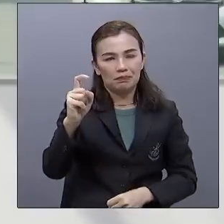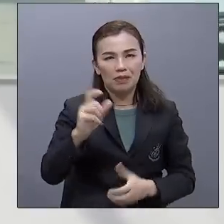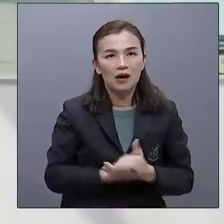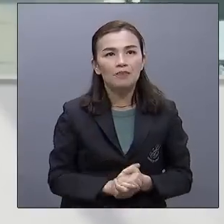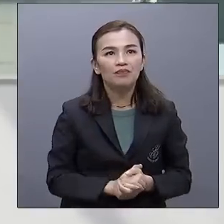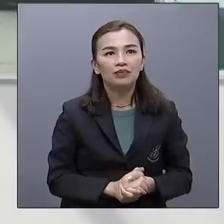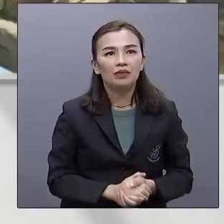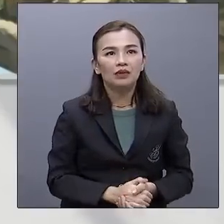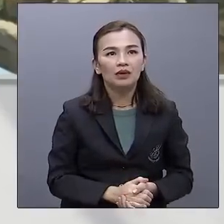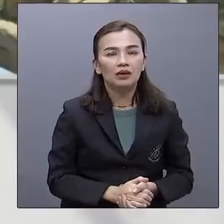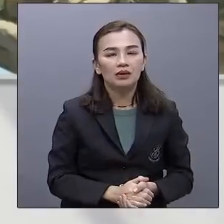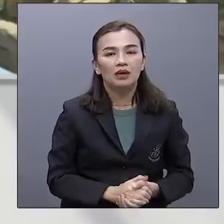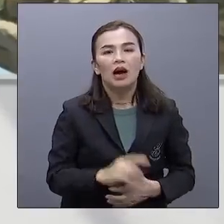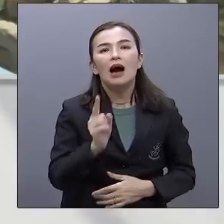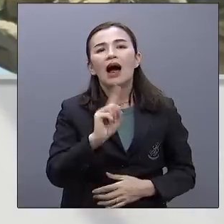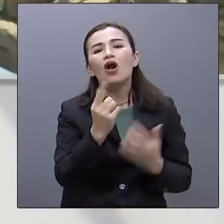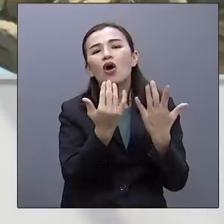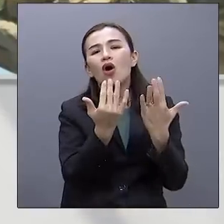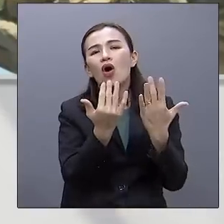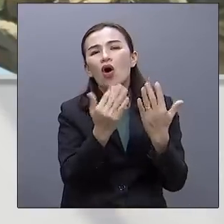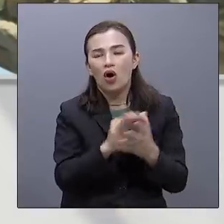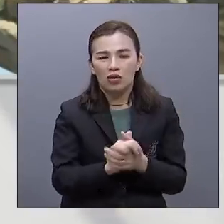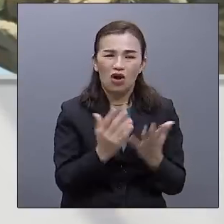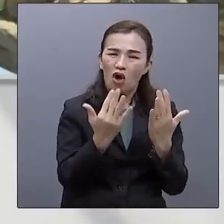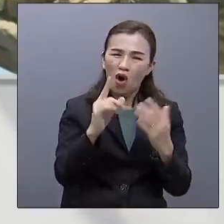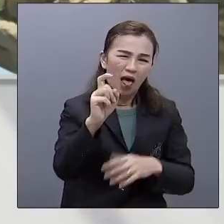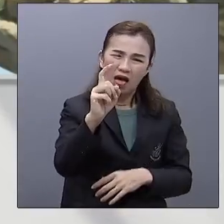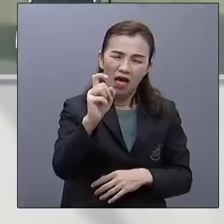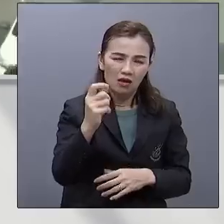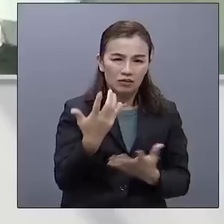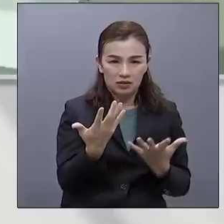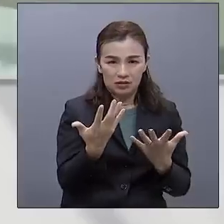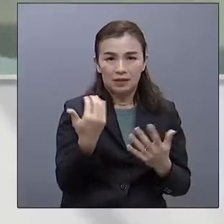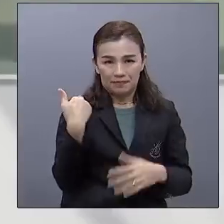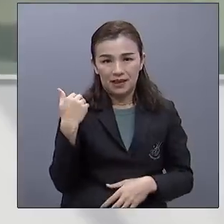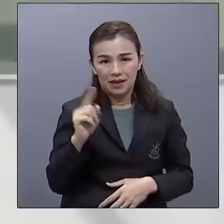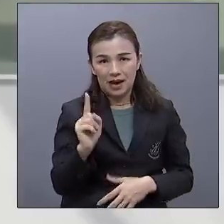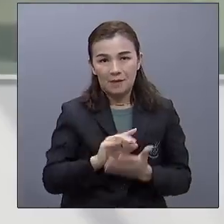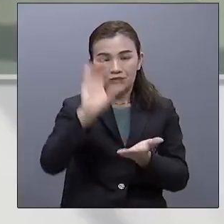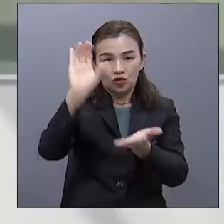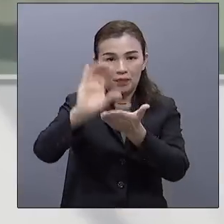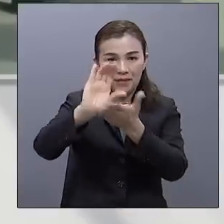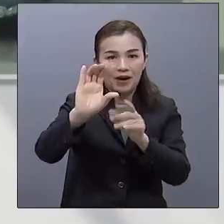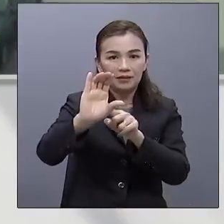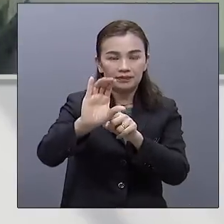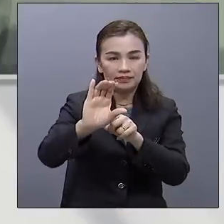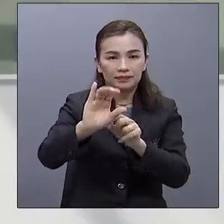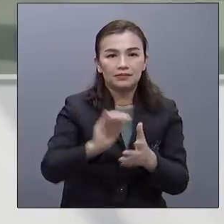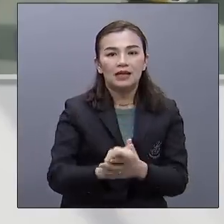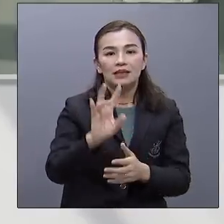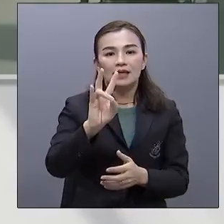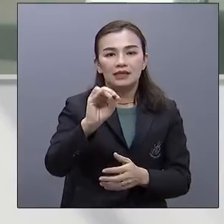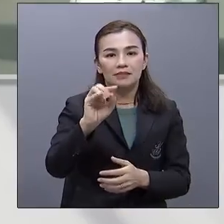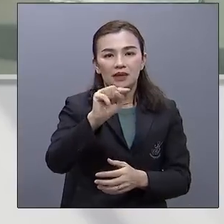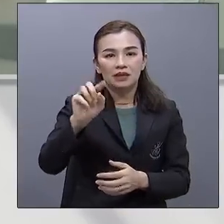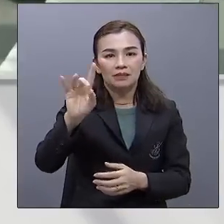จะรอหรือรอไม่ได้ในช่วง10เดือนหลังจากนี้บ้างนะคะไปดูที่ด้านงบประมาณก่อนก็จะพบว่าร้อยละ